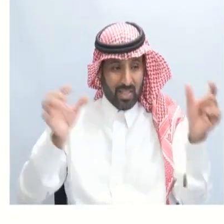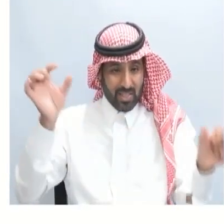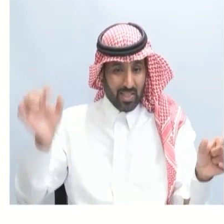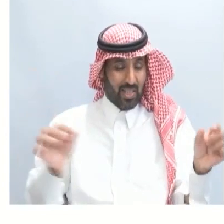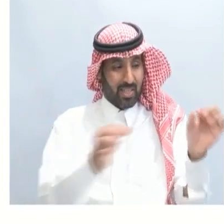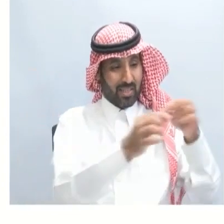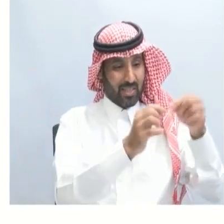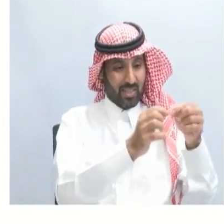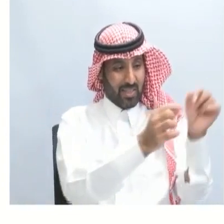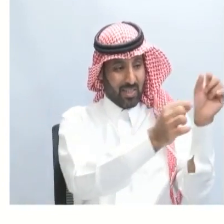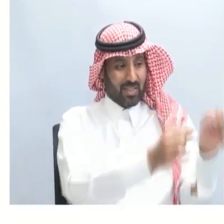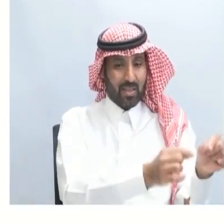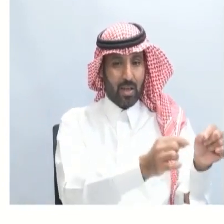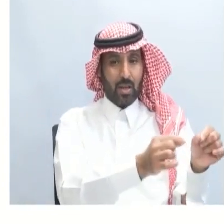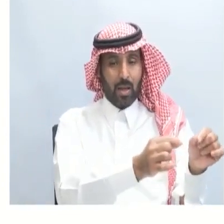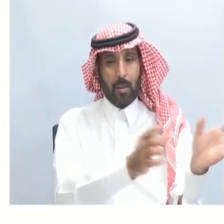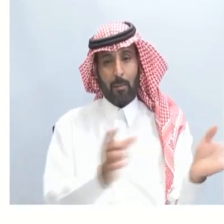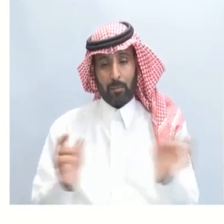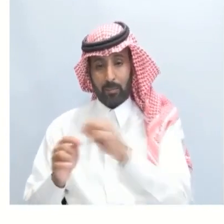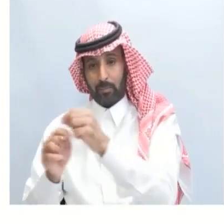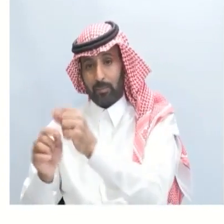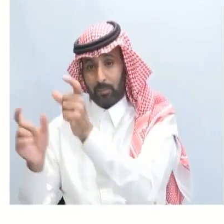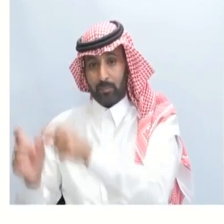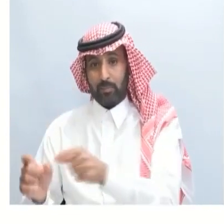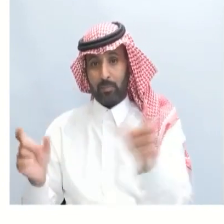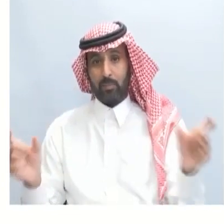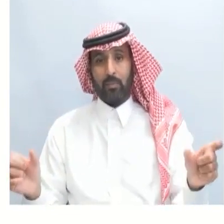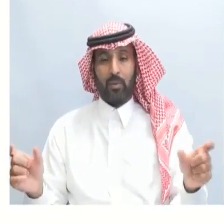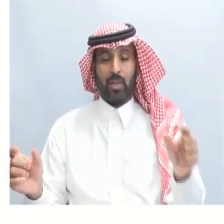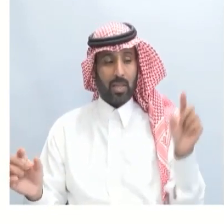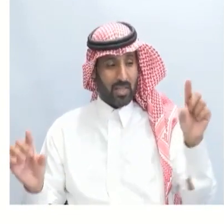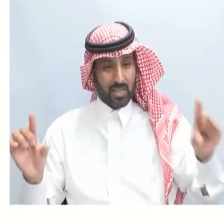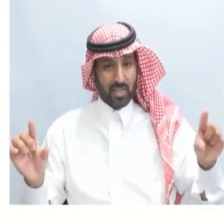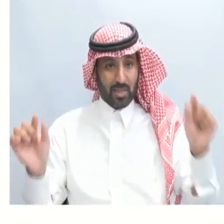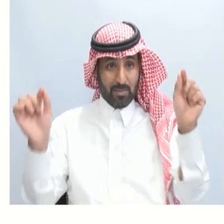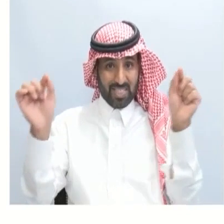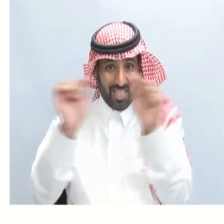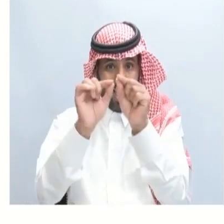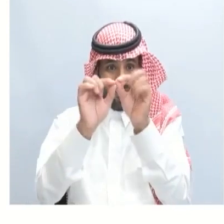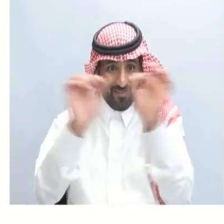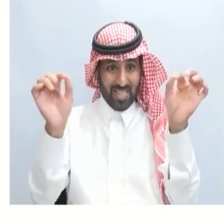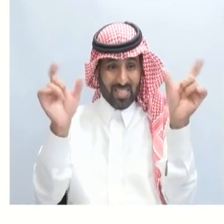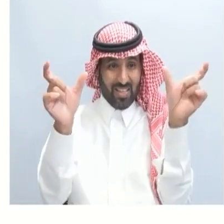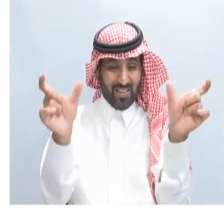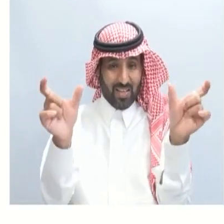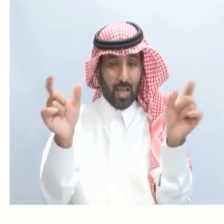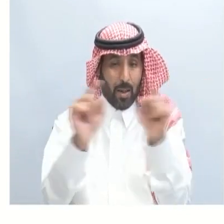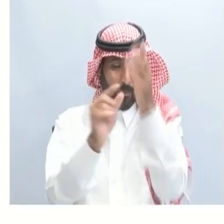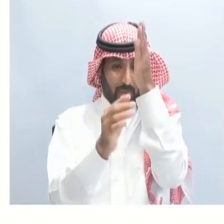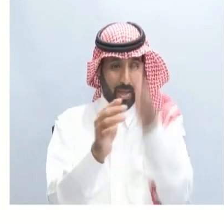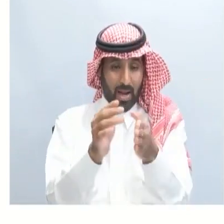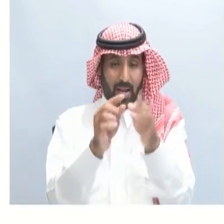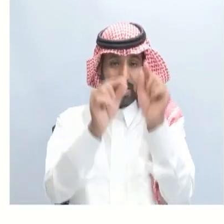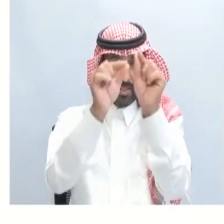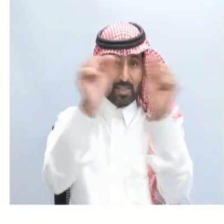بخي علق ثقلا على جانبي على جانبي المسطره قص بعد بعده عن نقطه التعليق ثم علق ثقلا اخر